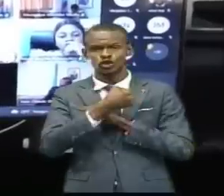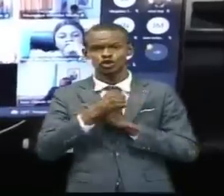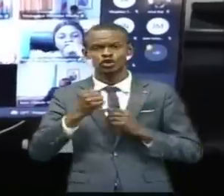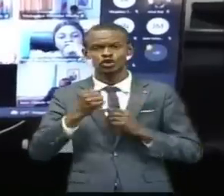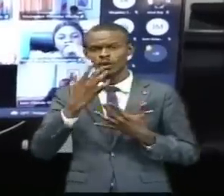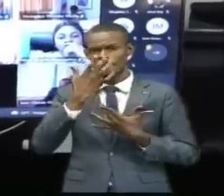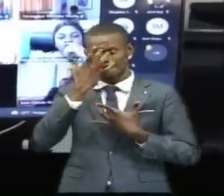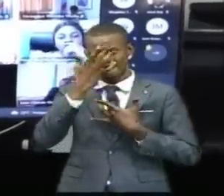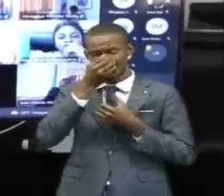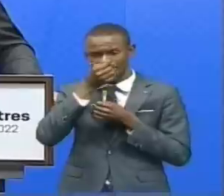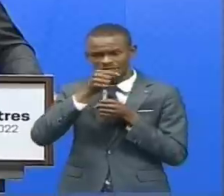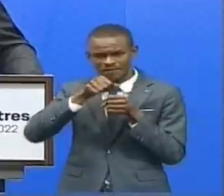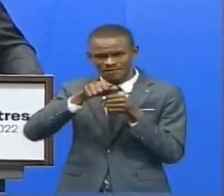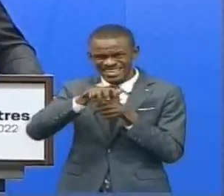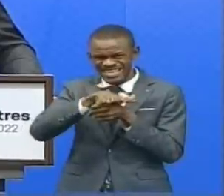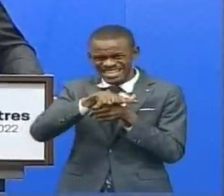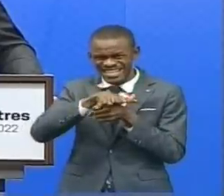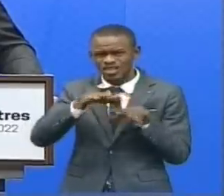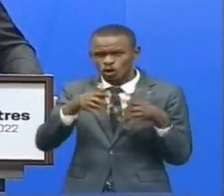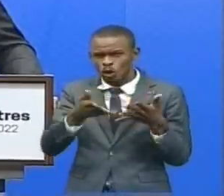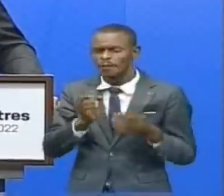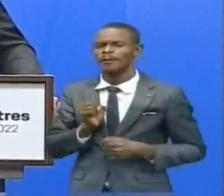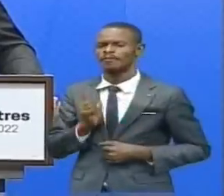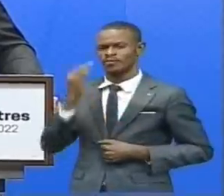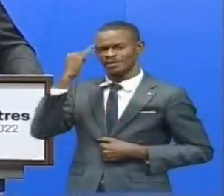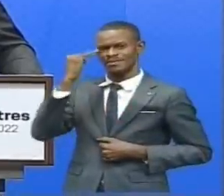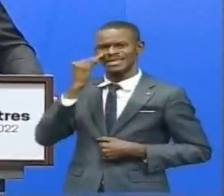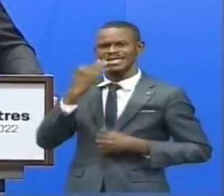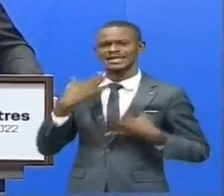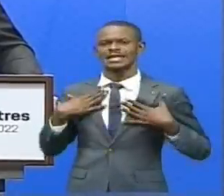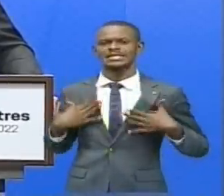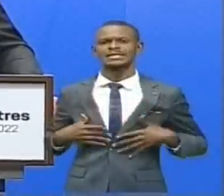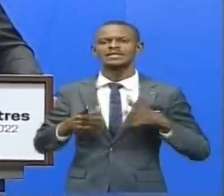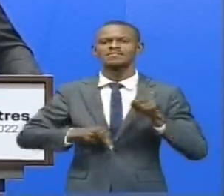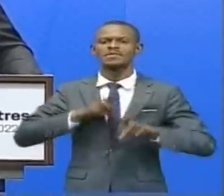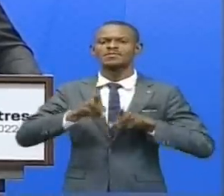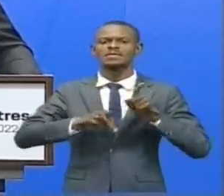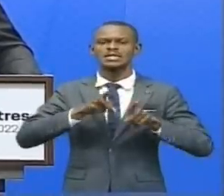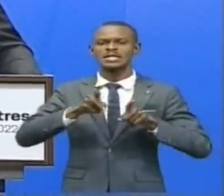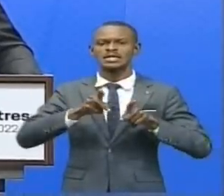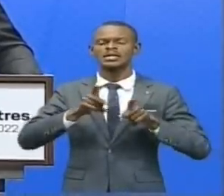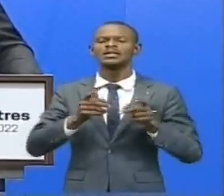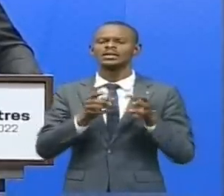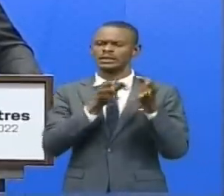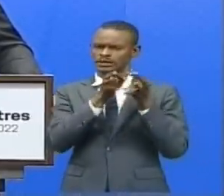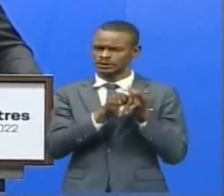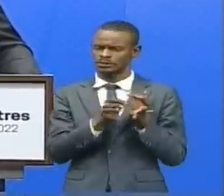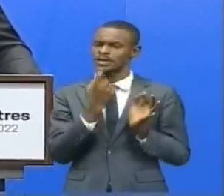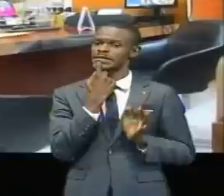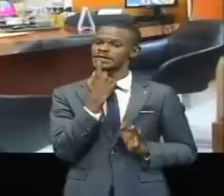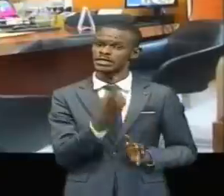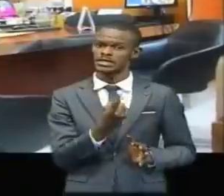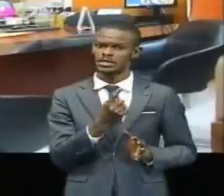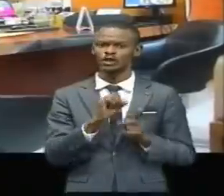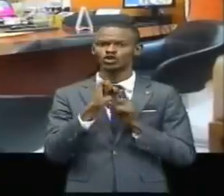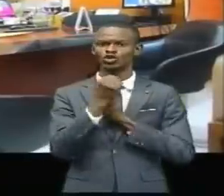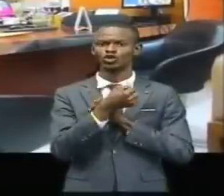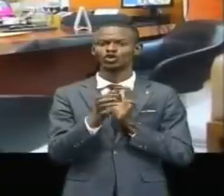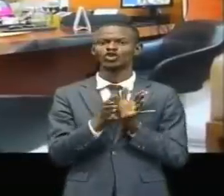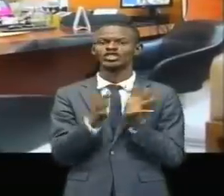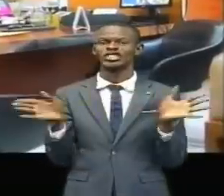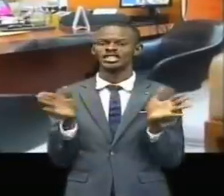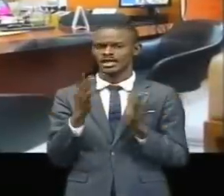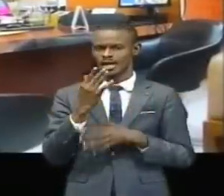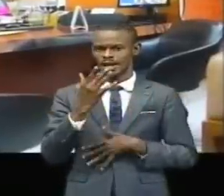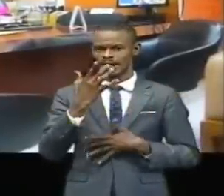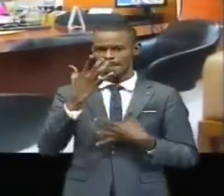le ministre de la Santé publique, Hygiène et Prévention a présenté la situation générale de la pandémie à COVID-19 en République démocratique du